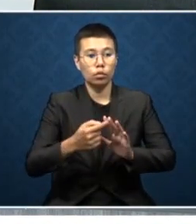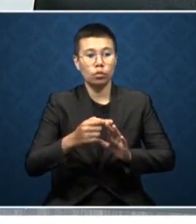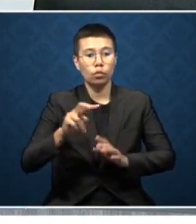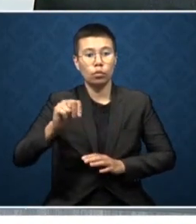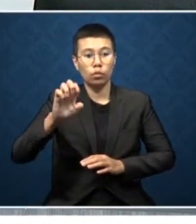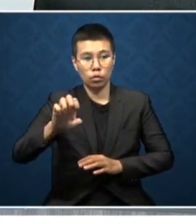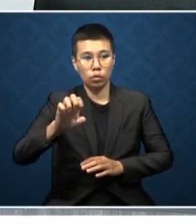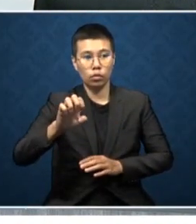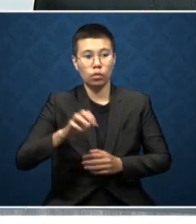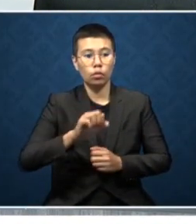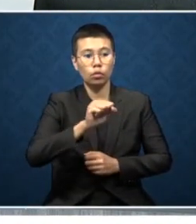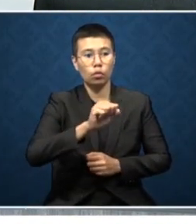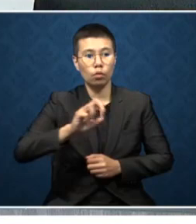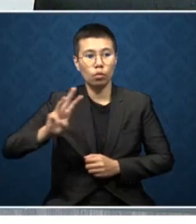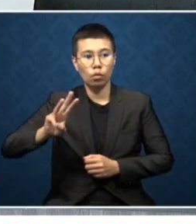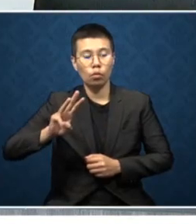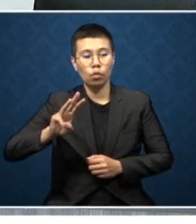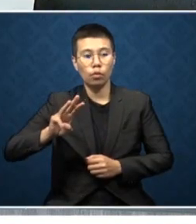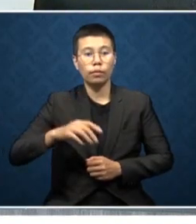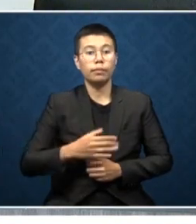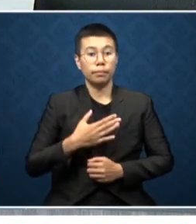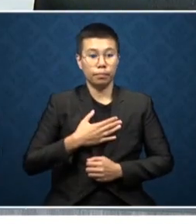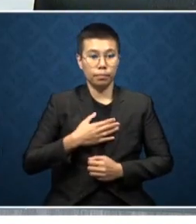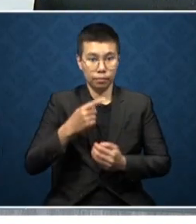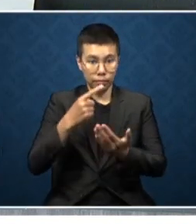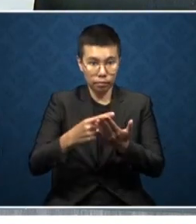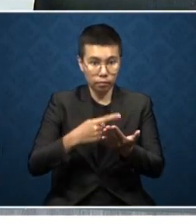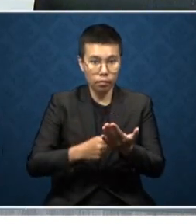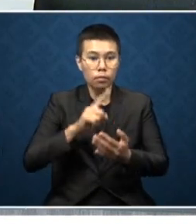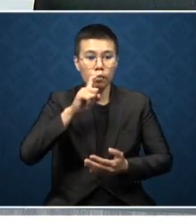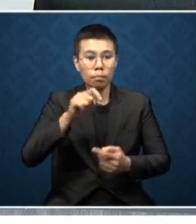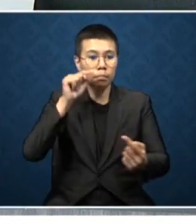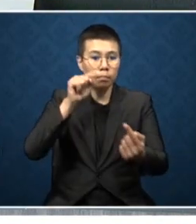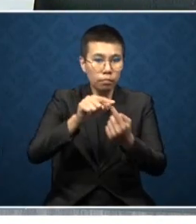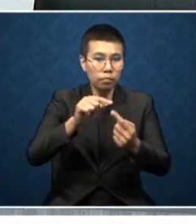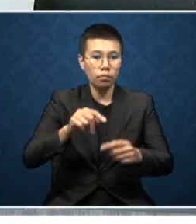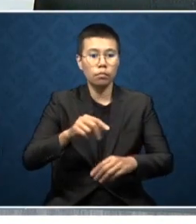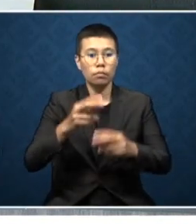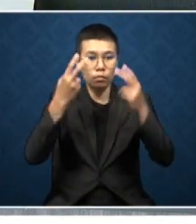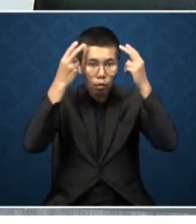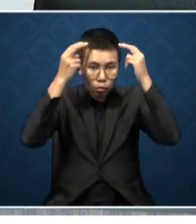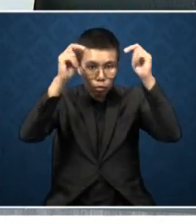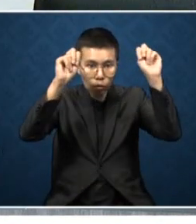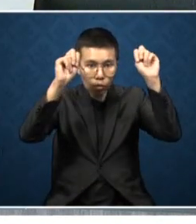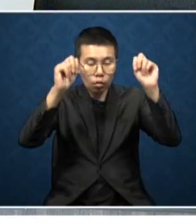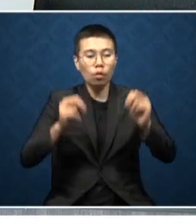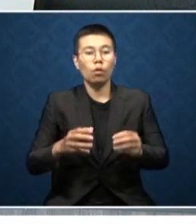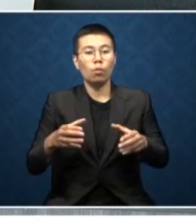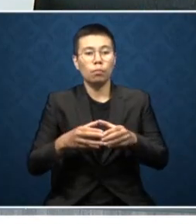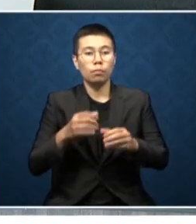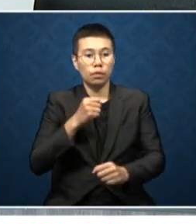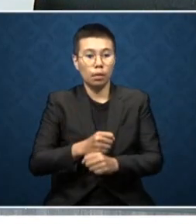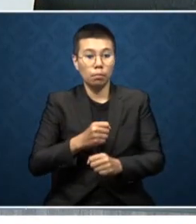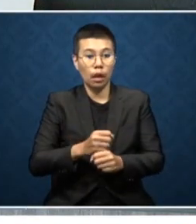ดิฉันขออนุญาตปรึกษาหารือปากไปยังนายกรัฐมนตรีและหน่วยงานที่เกี่ยวข้อง